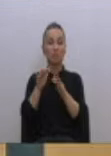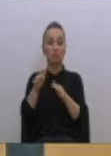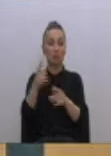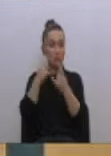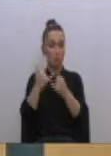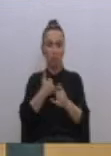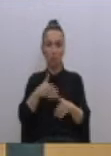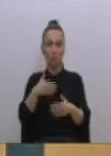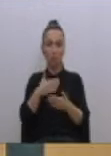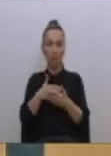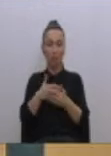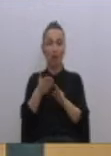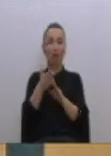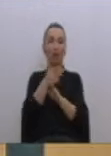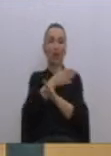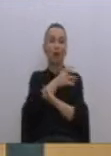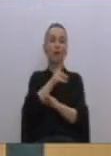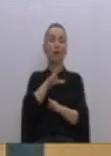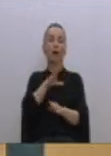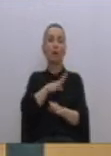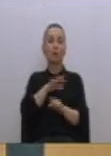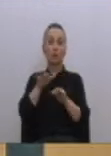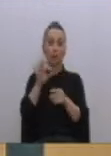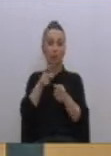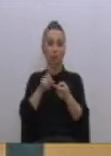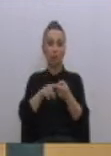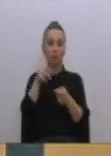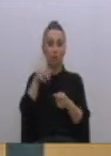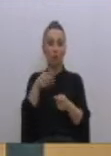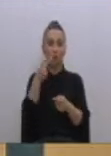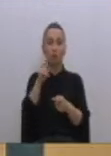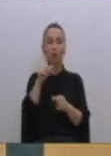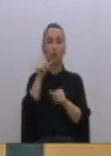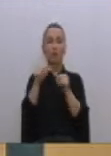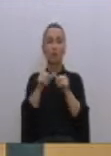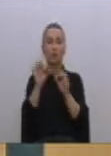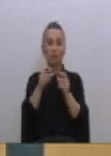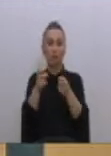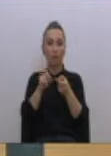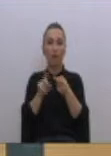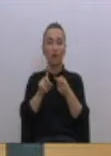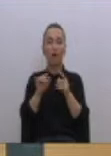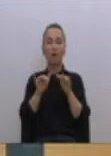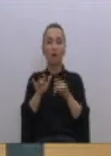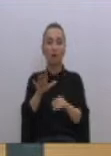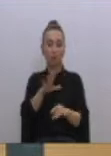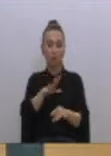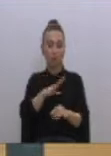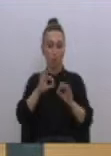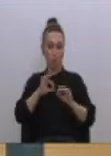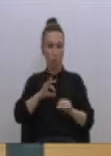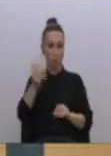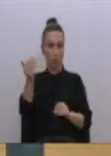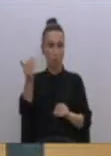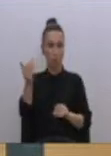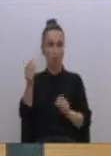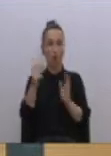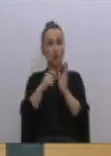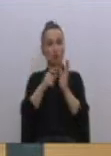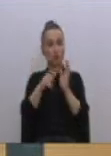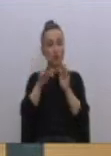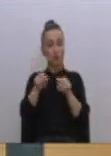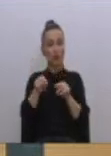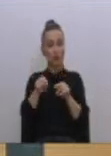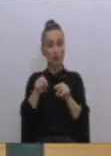კი გეუბნებით წინა წლებში გადაგზავნილ საქმეებზე 2022 წელს რა რეაგირება ქონდა პროკურატურას. 17